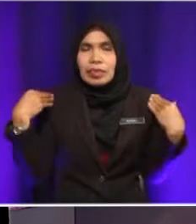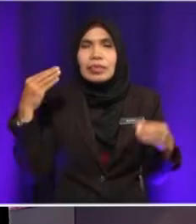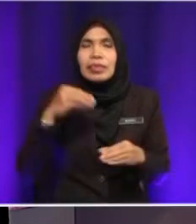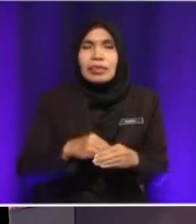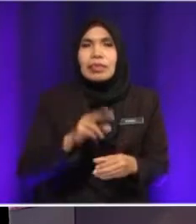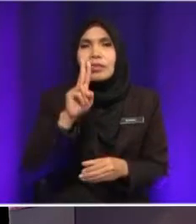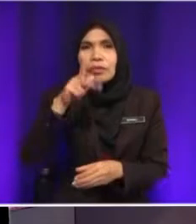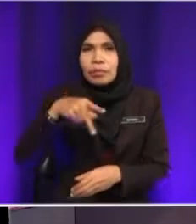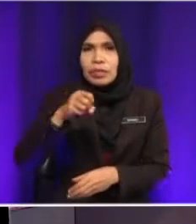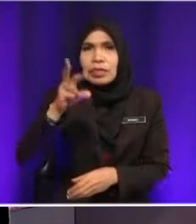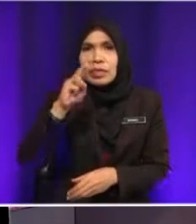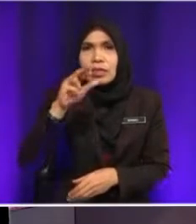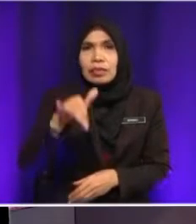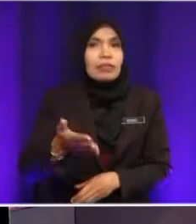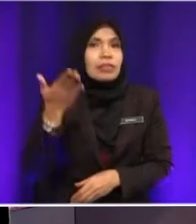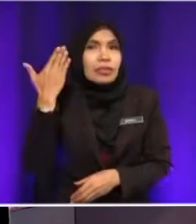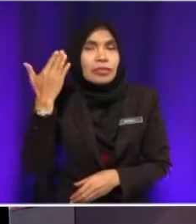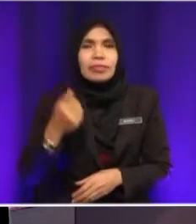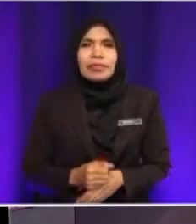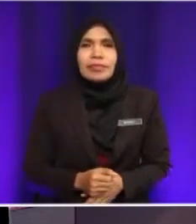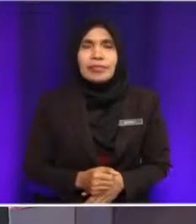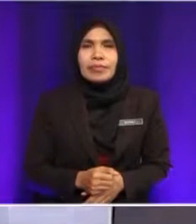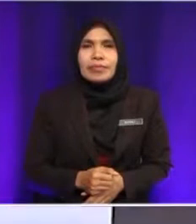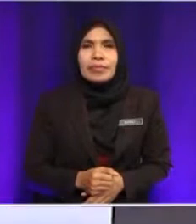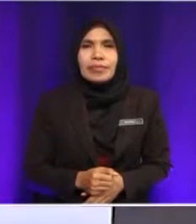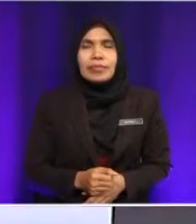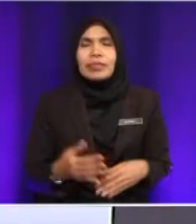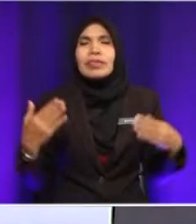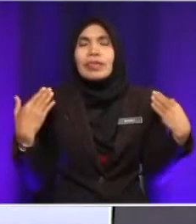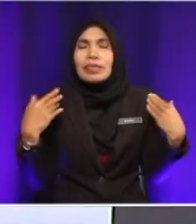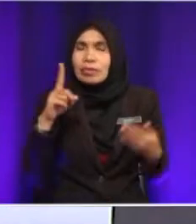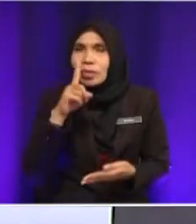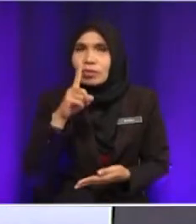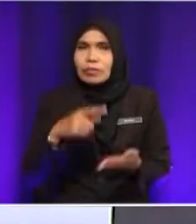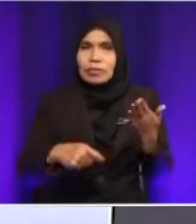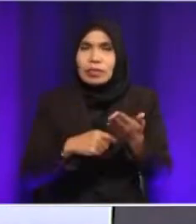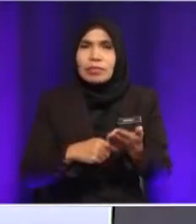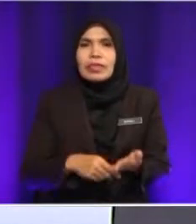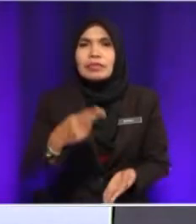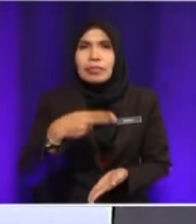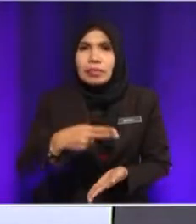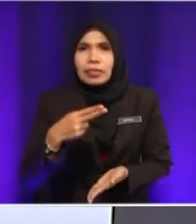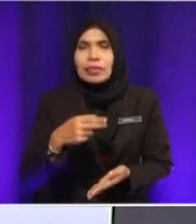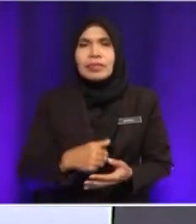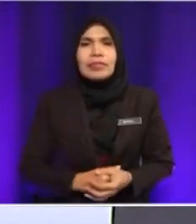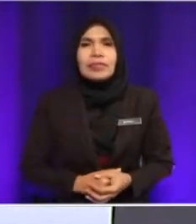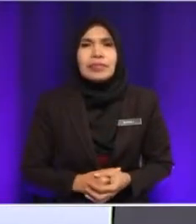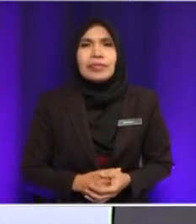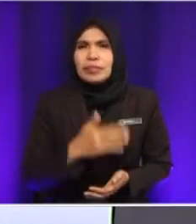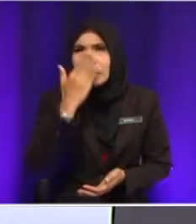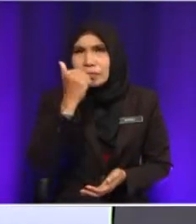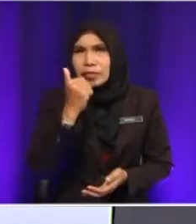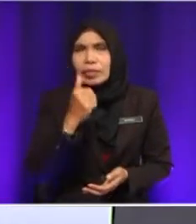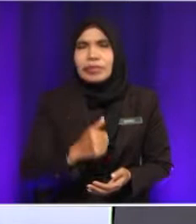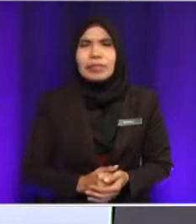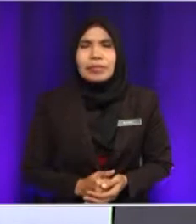tambah satu lagi materi pelajaran Kenapa sejarah kita pentingkan kita masuk dalam